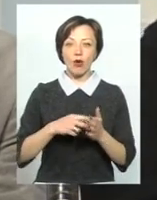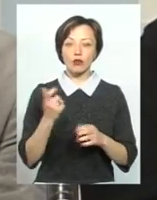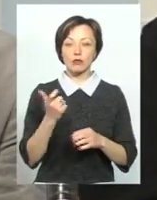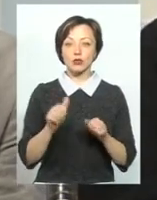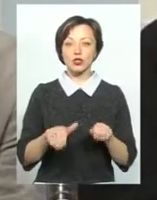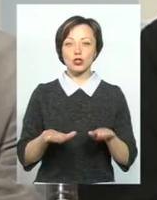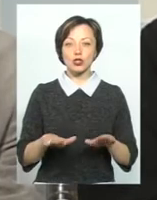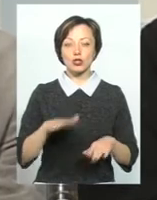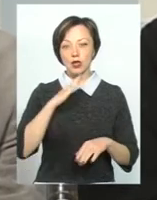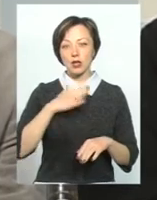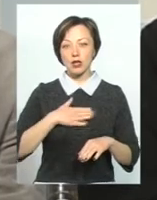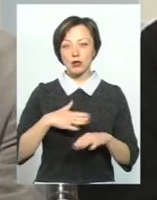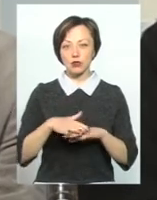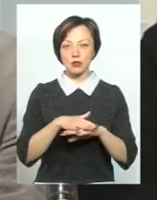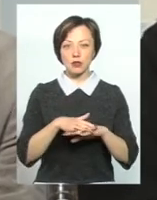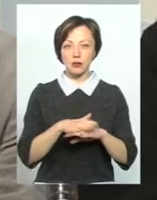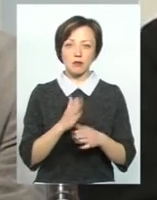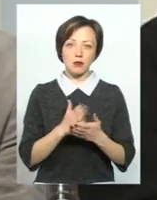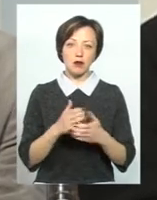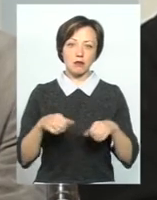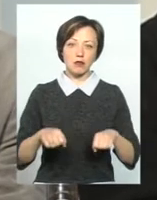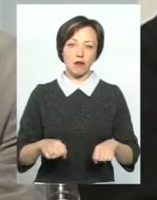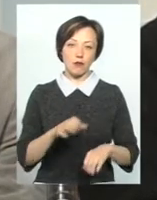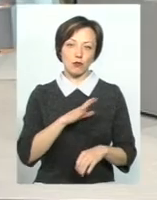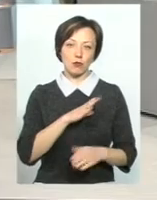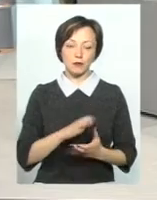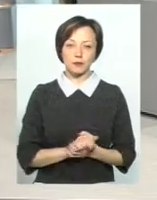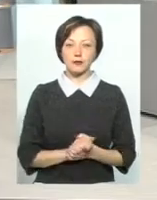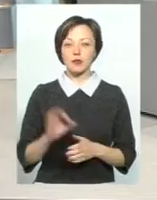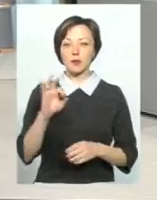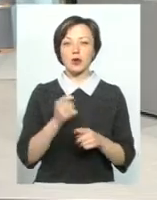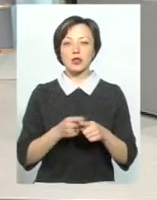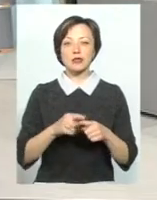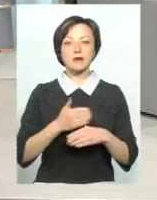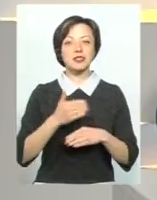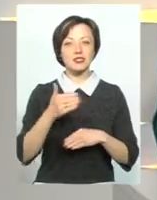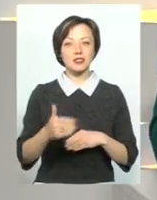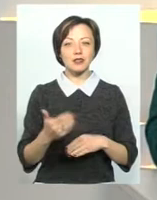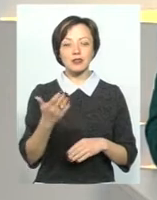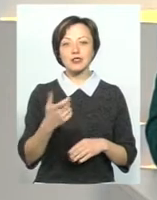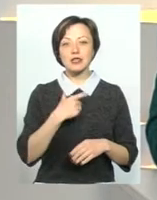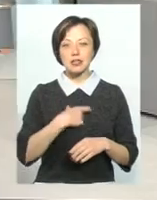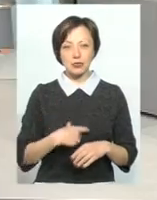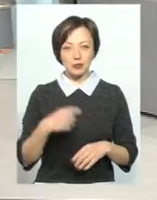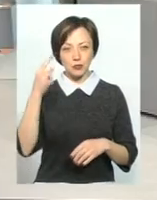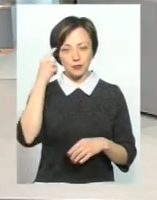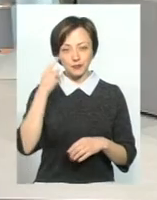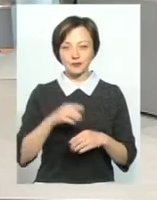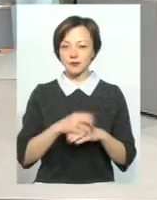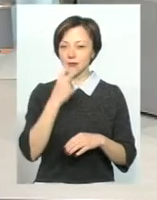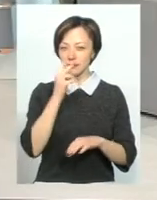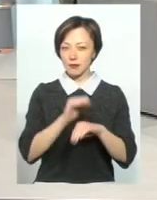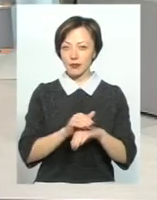рішення нашого суспільства, але воно має право на життя. Про це пізніше. Павле, що ти для себе відзначив? Я помітив те,